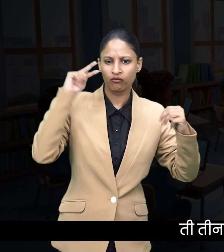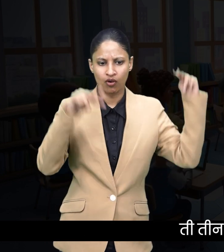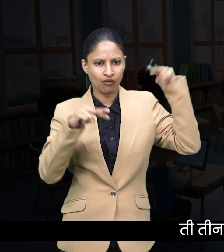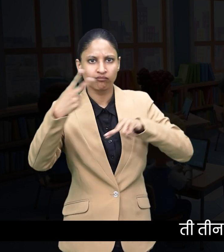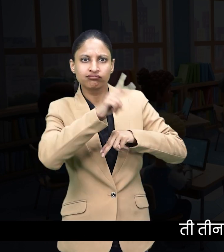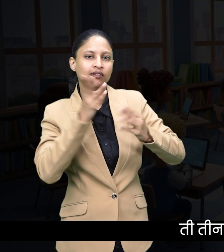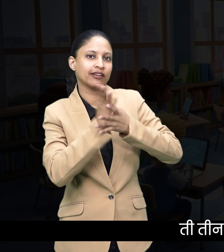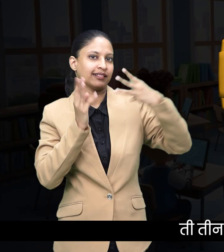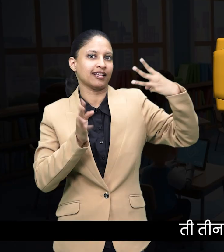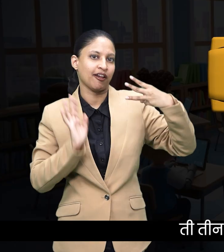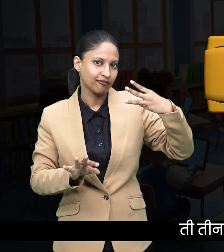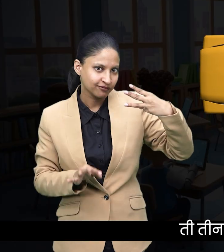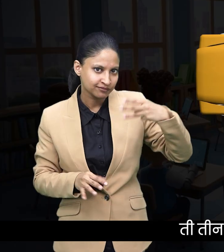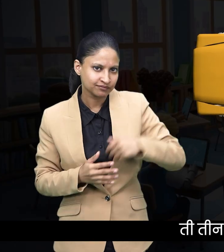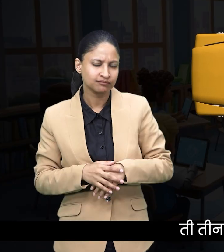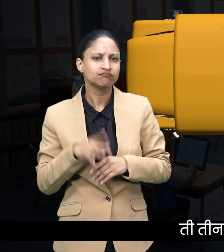मुख्य दृश्यांमधून दिसते.